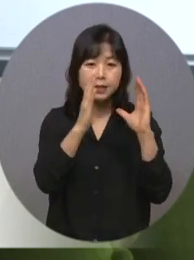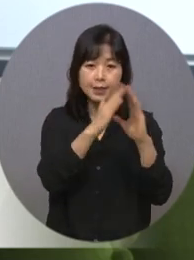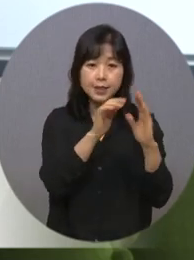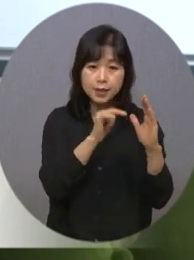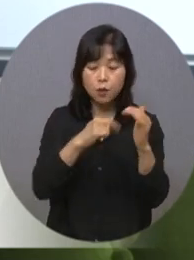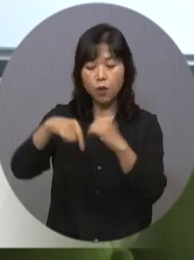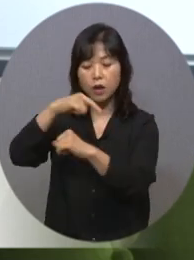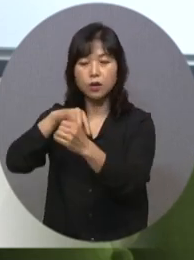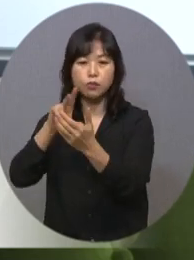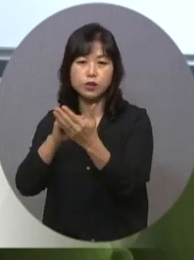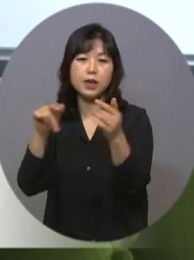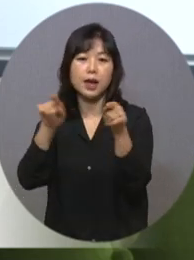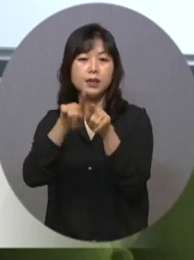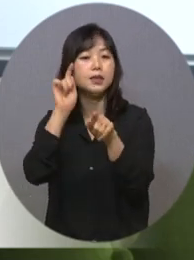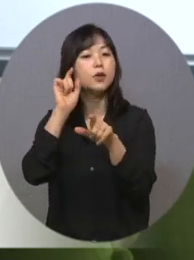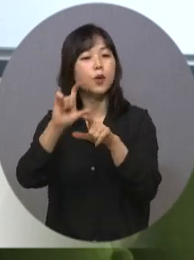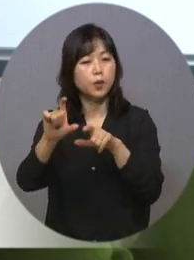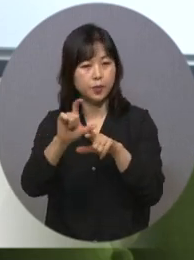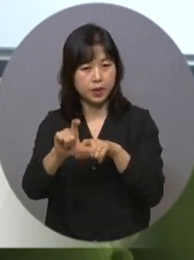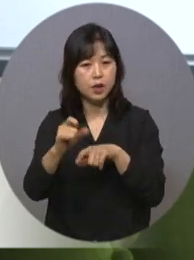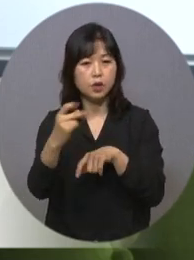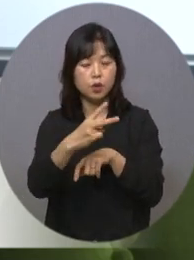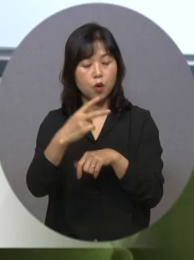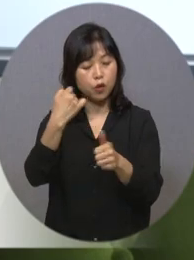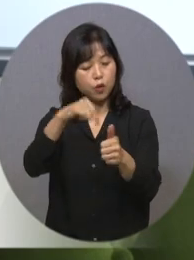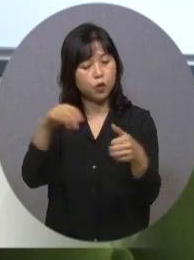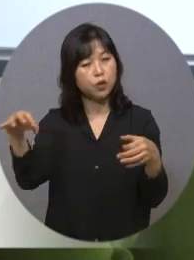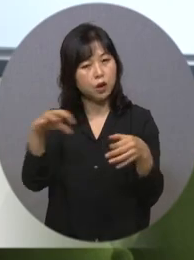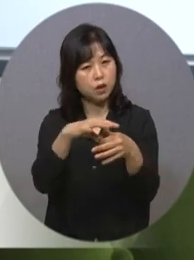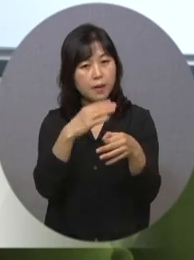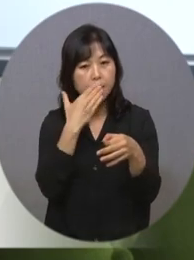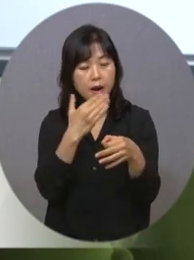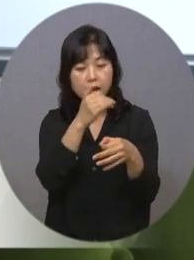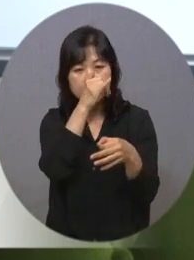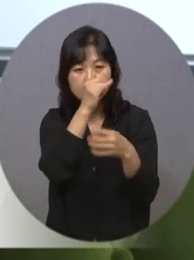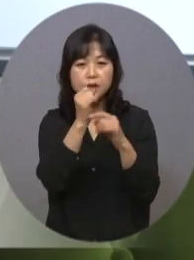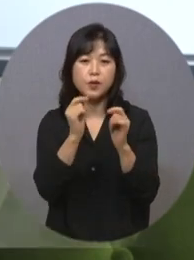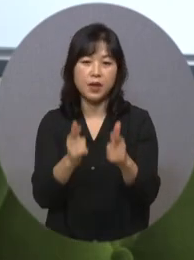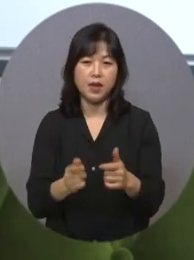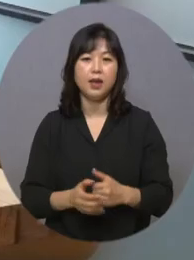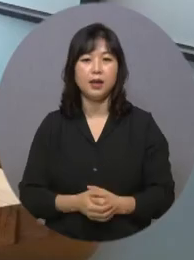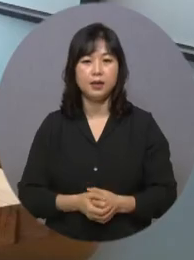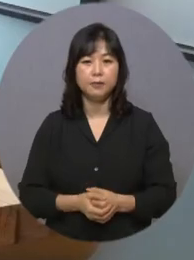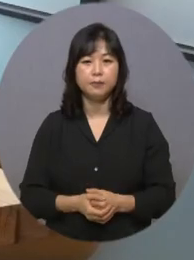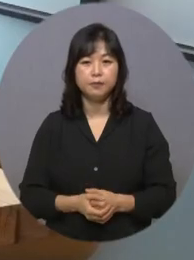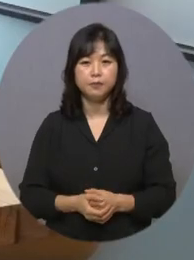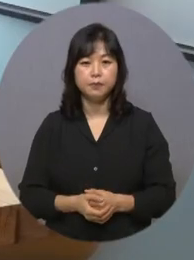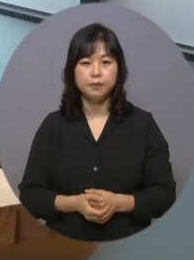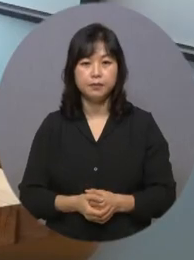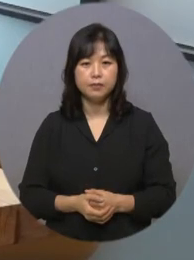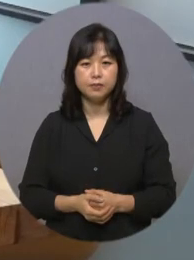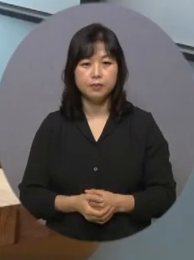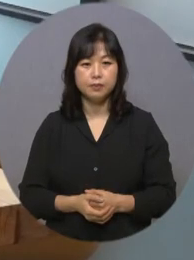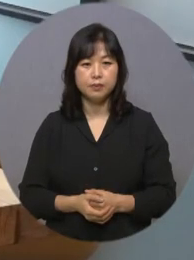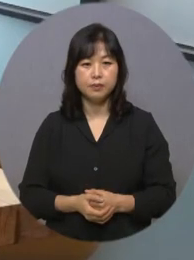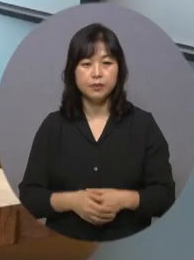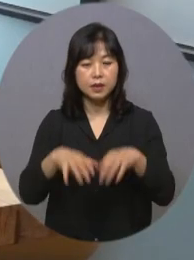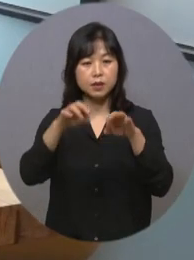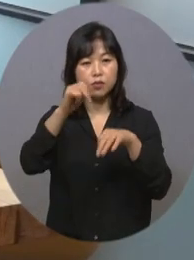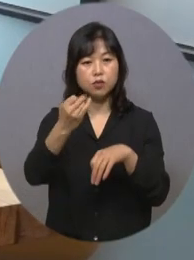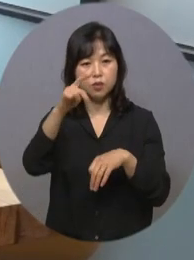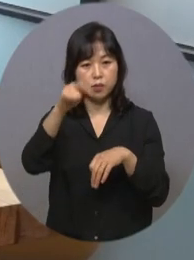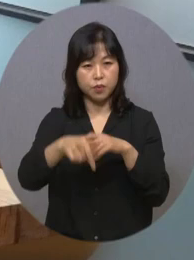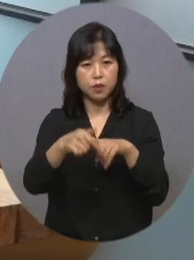대해서 같이 고민하고 또 교육적으로 연결시킬 수 있는 계기가 된 것 같습니다. 김수복 대표가